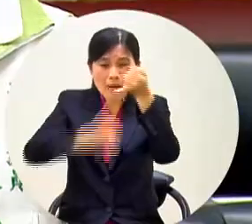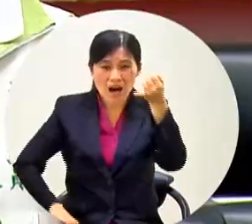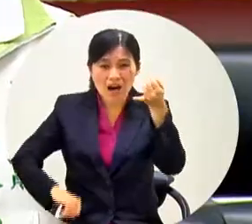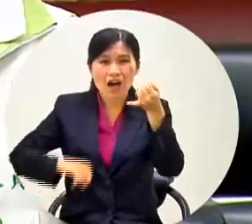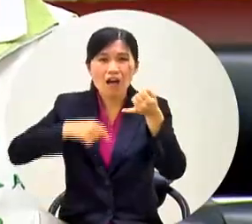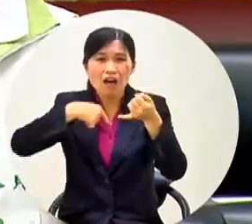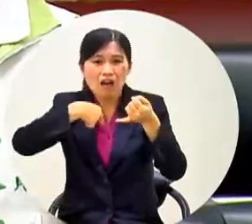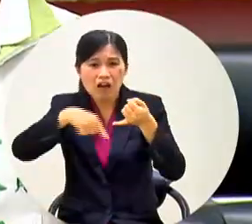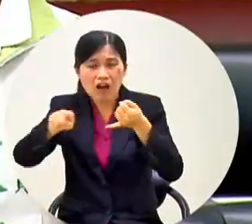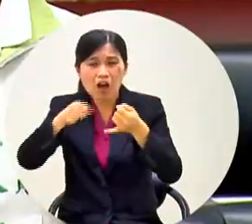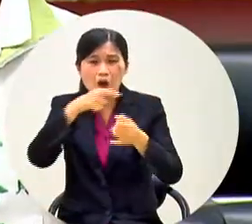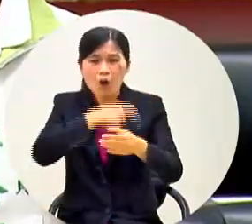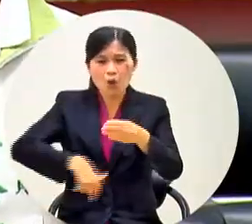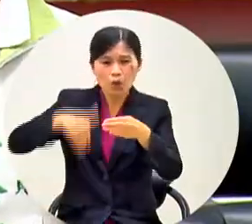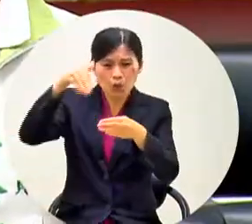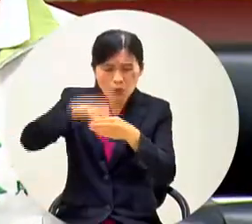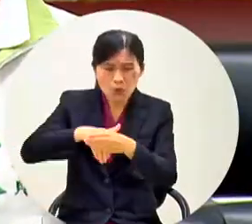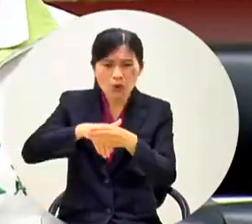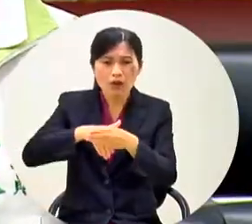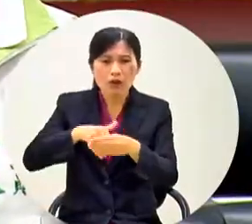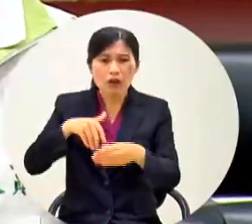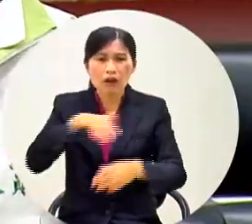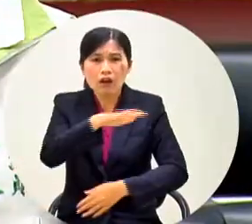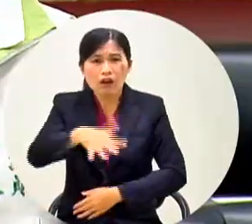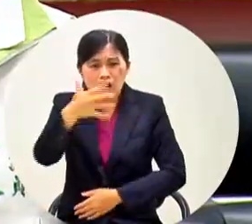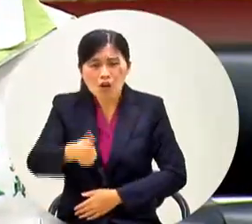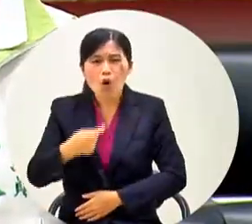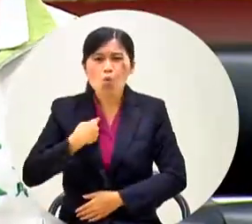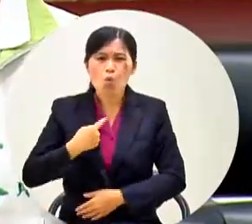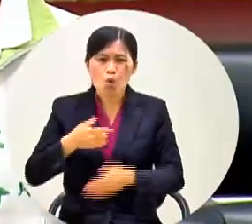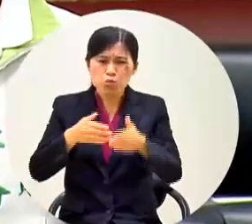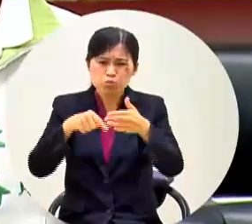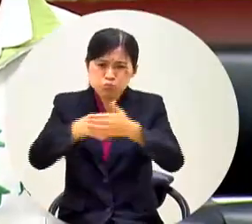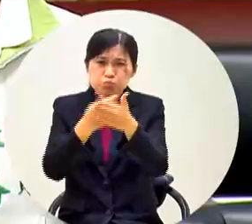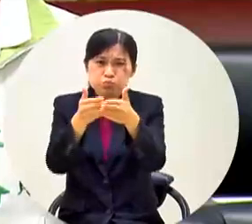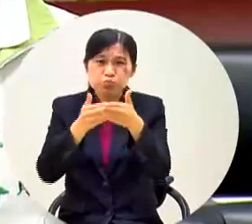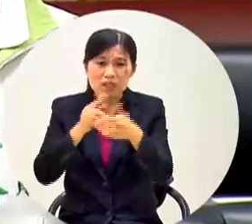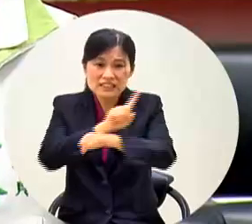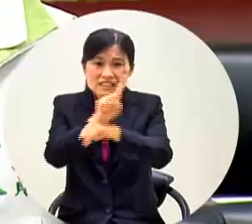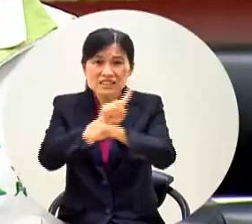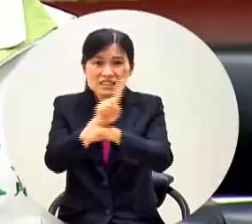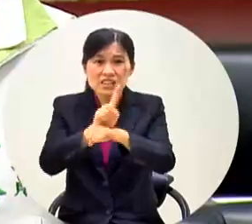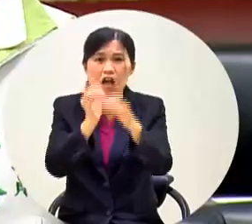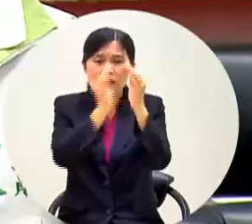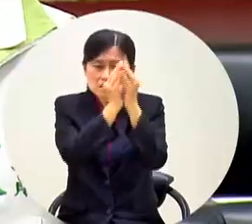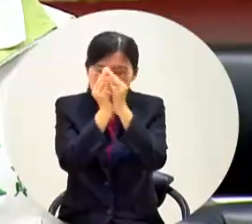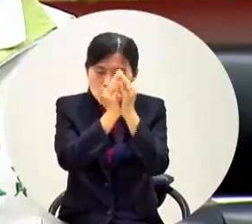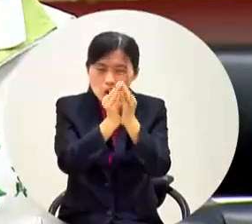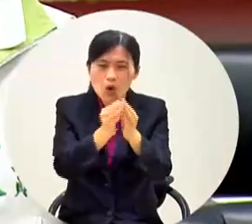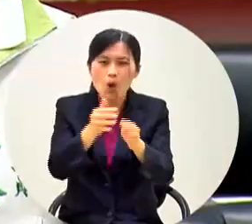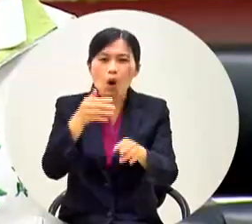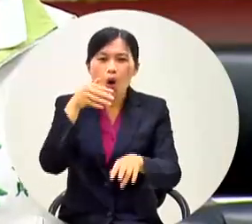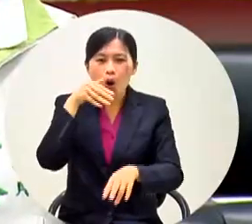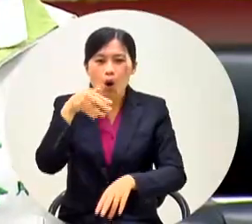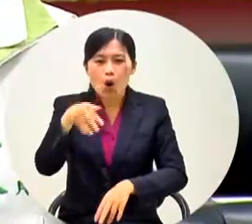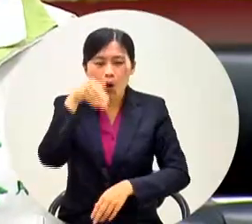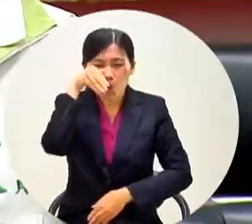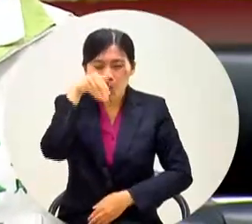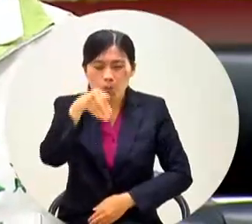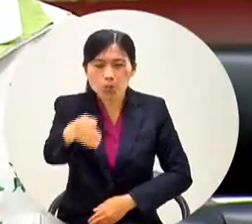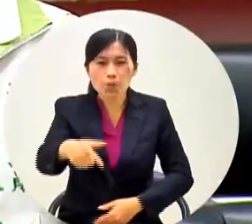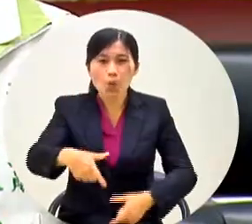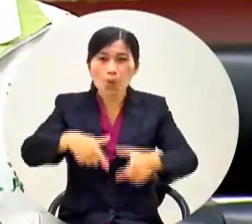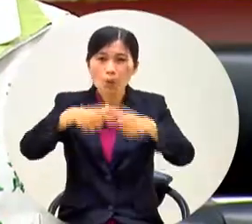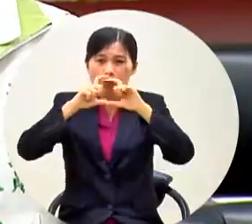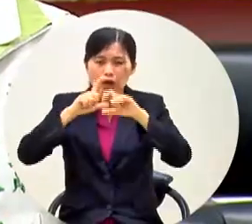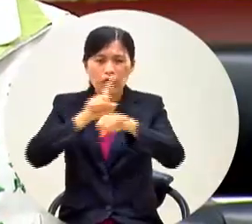求很简单，昨天从桃园搭高铁回来一小时就好，面对议会把他编的